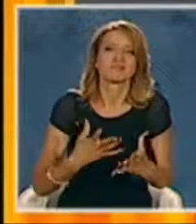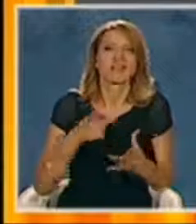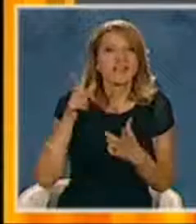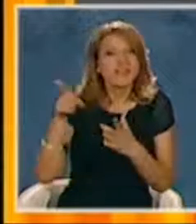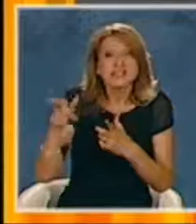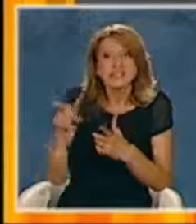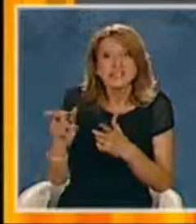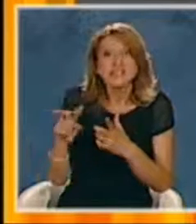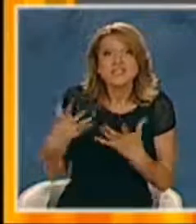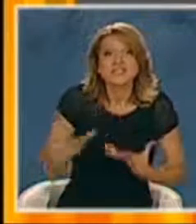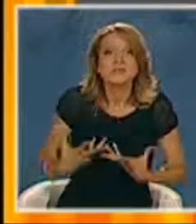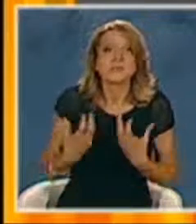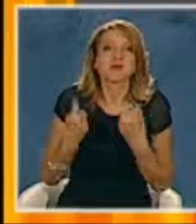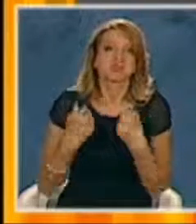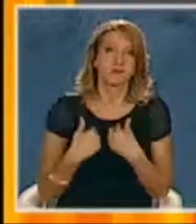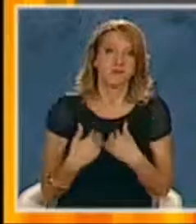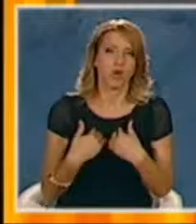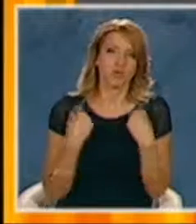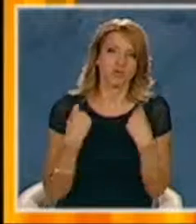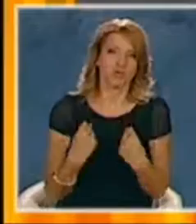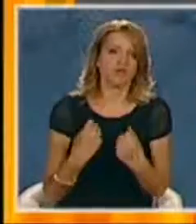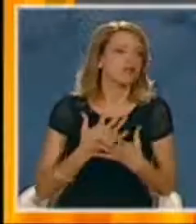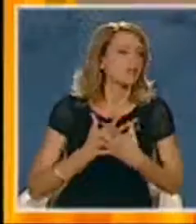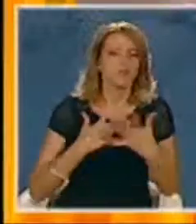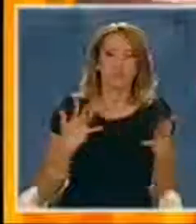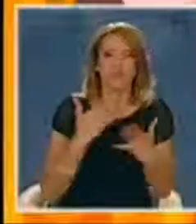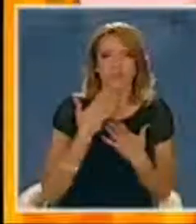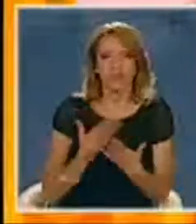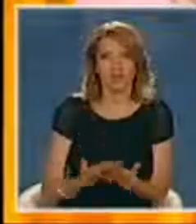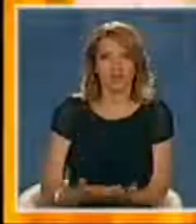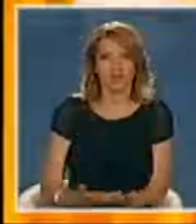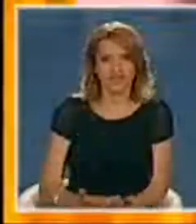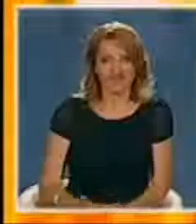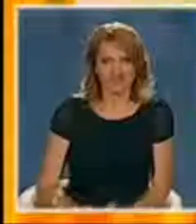ти спаси моя живот. Много ти благодаря.